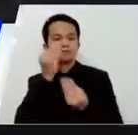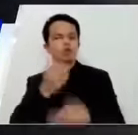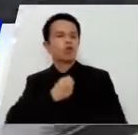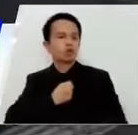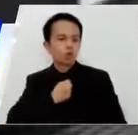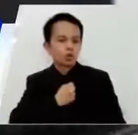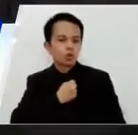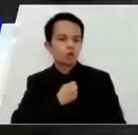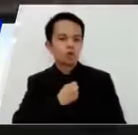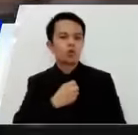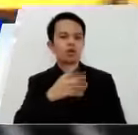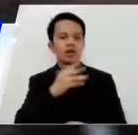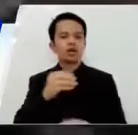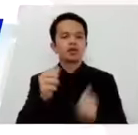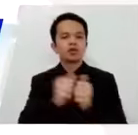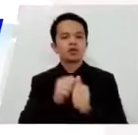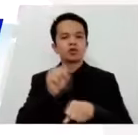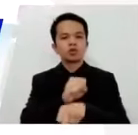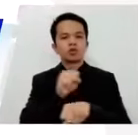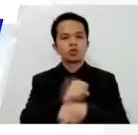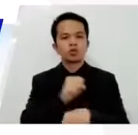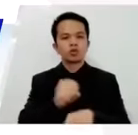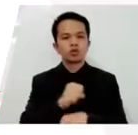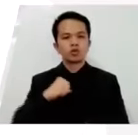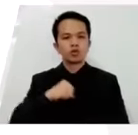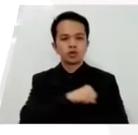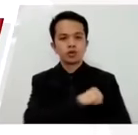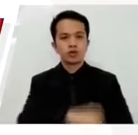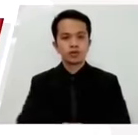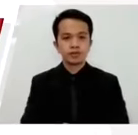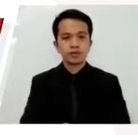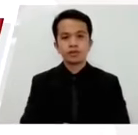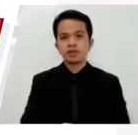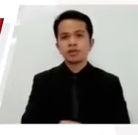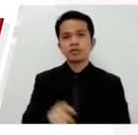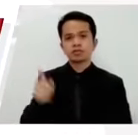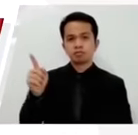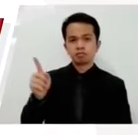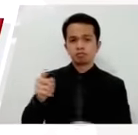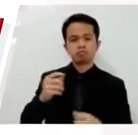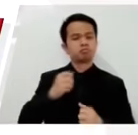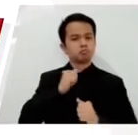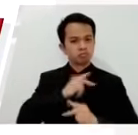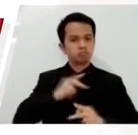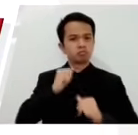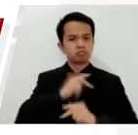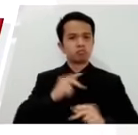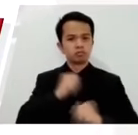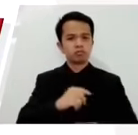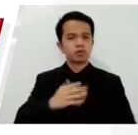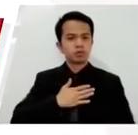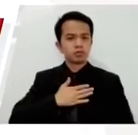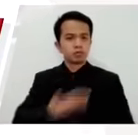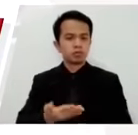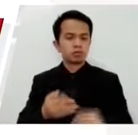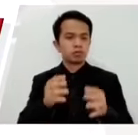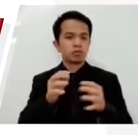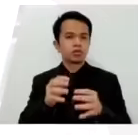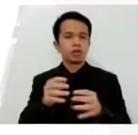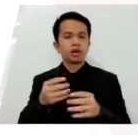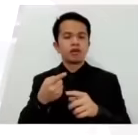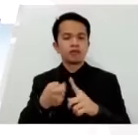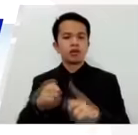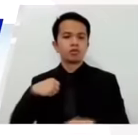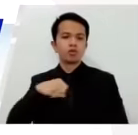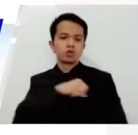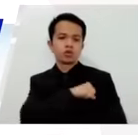mga katrabaho sa Senado. Unang-una, we appreciate po no, yung paglabas at pagbigay ng statement ng ating butihing senador.